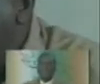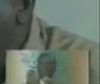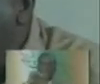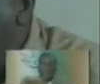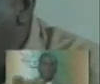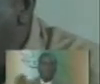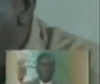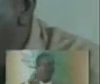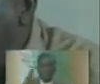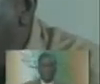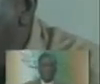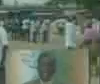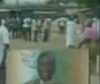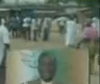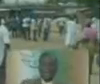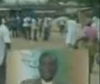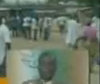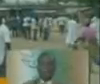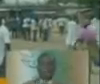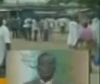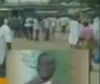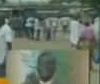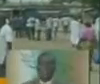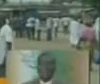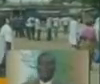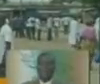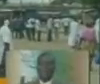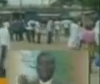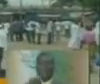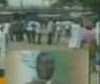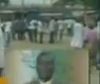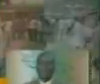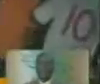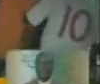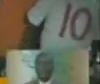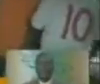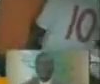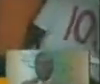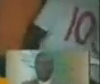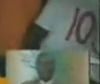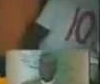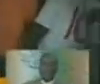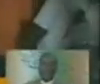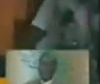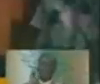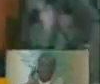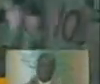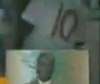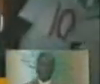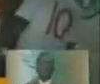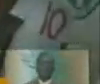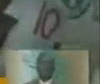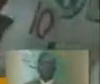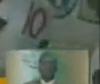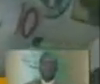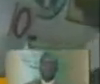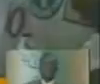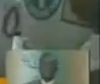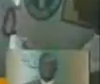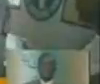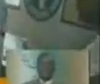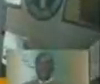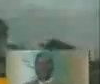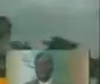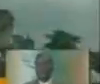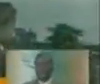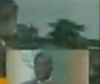ne pas chercher aussi à poser des représailles. La brigade anti-émeute BAE a sécurisé le périmètre du siège de la majorité présidentielle de